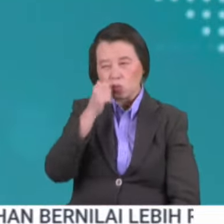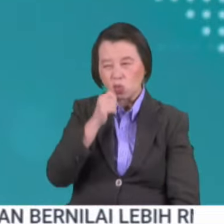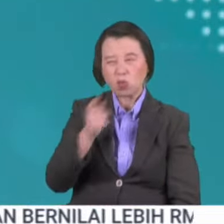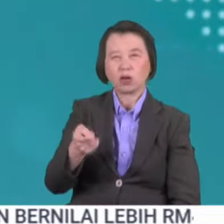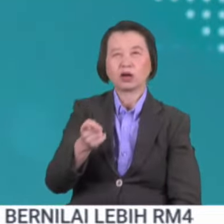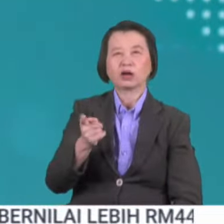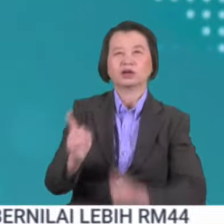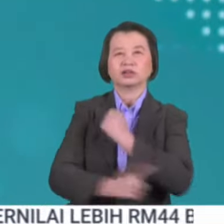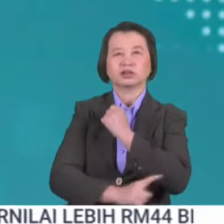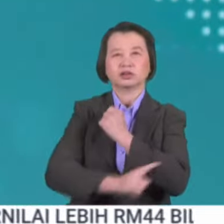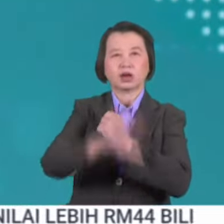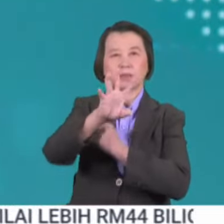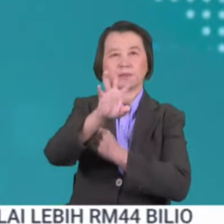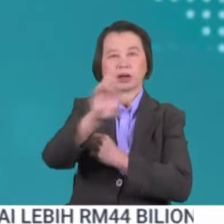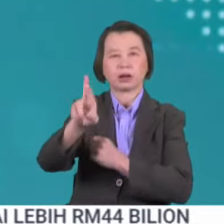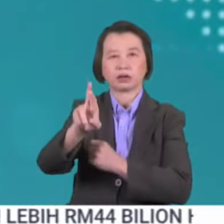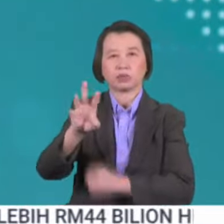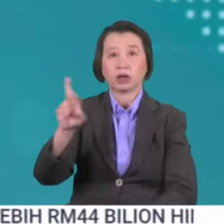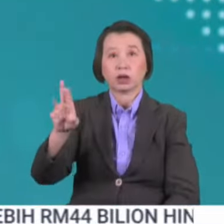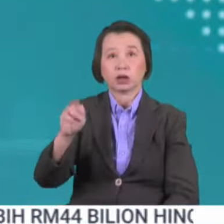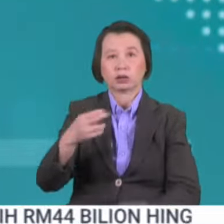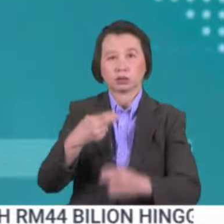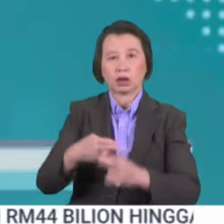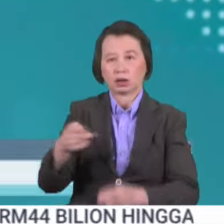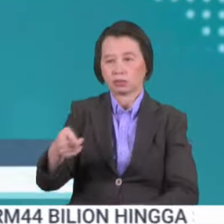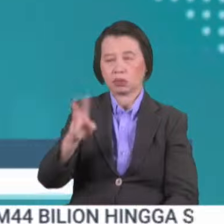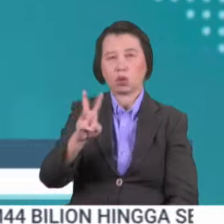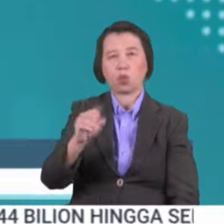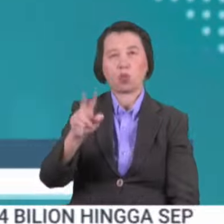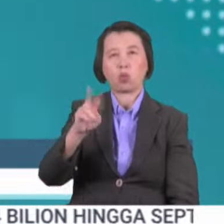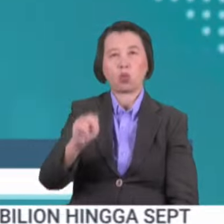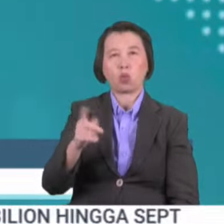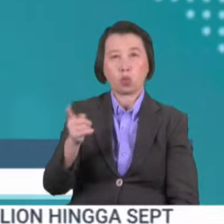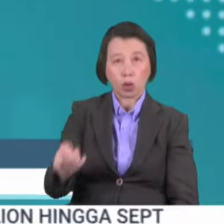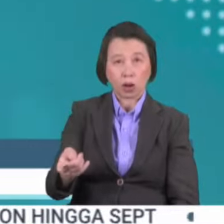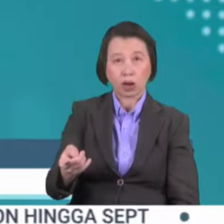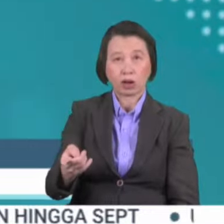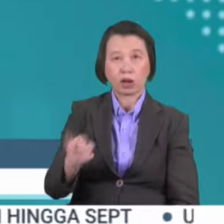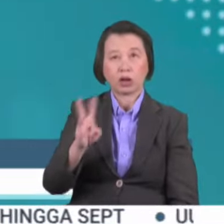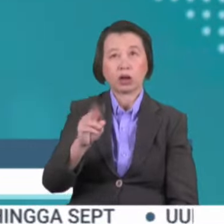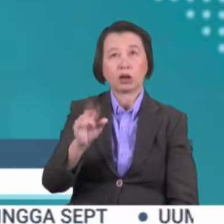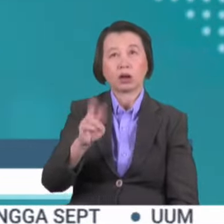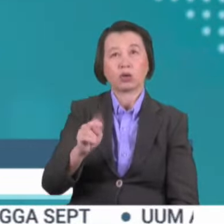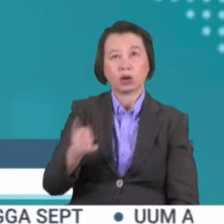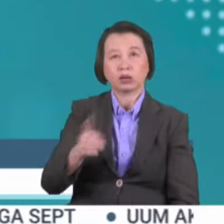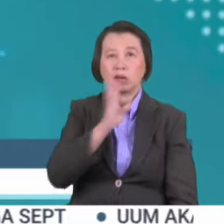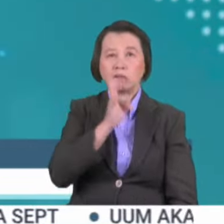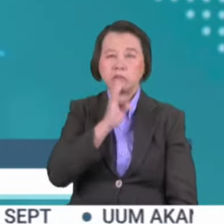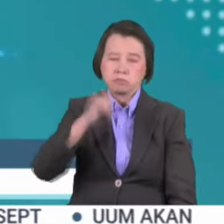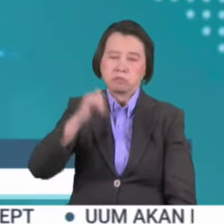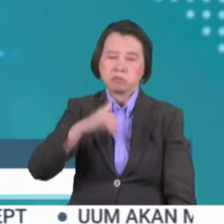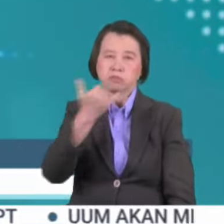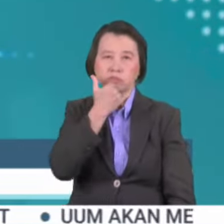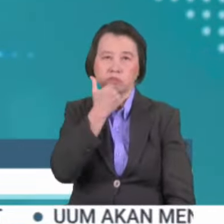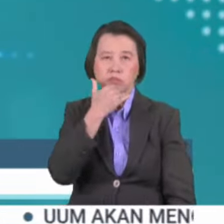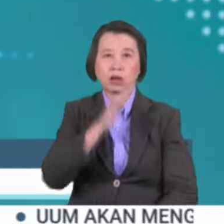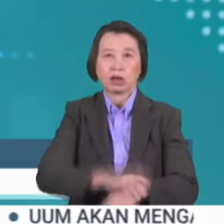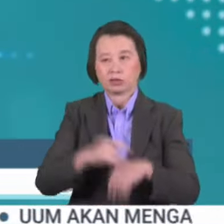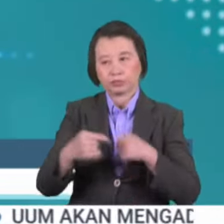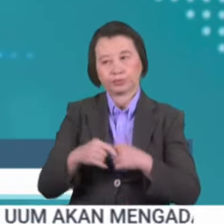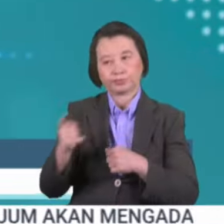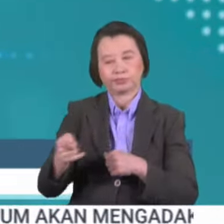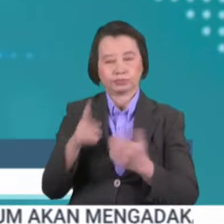didenda RM4,000. Tertuduh Wan Ainsyatul Mime Wan Yus Zaidi mengaku bersalah atas pertuduhan